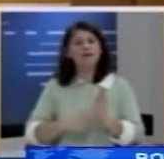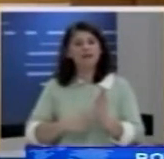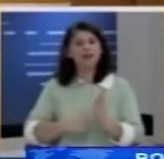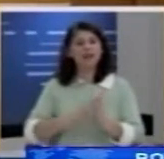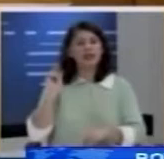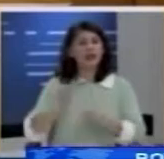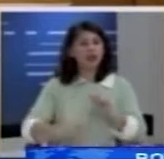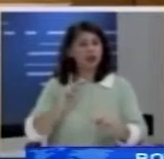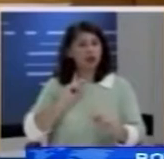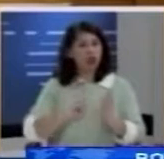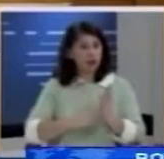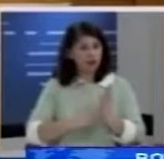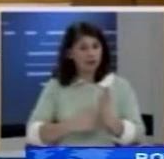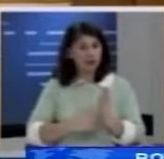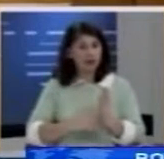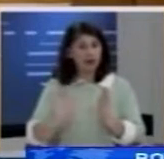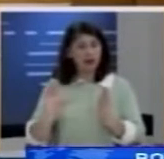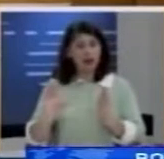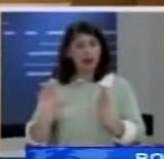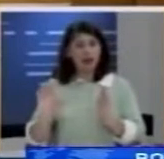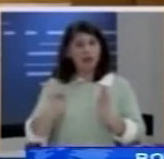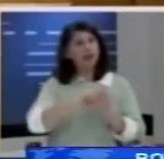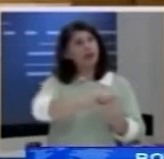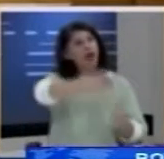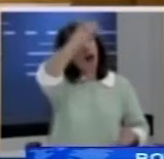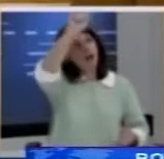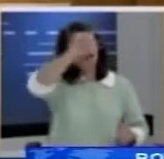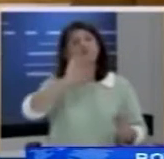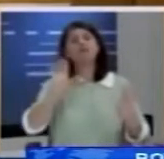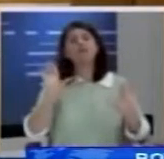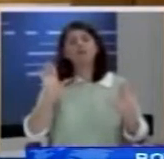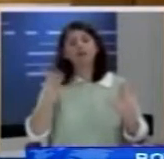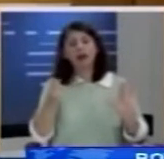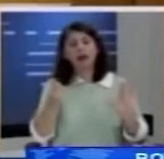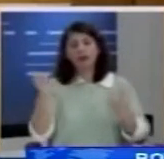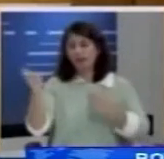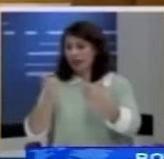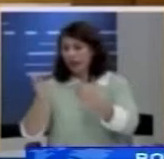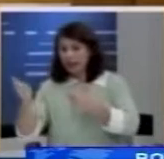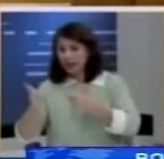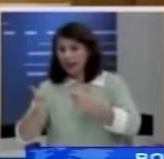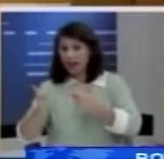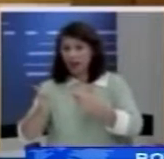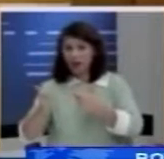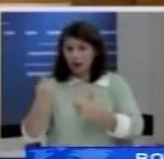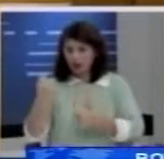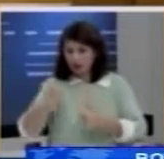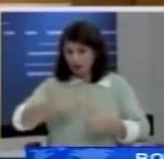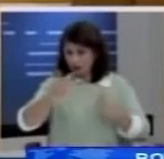την εκλογική νομοθεσία. Δεν έβαλε αφίσες και δεν ξόδεψε δανεικά και